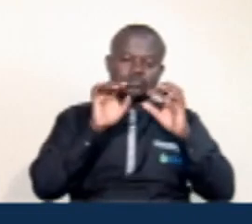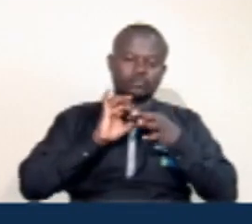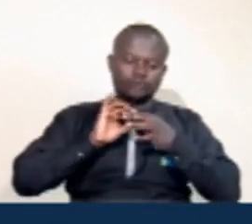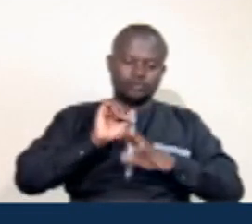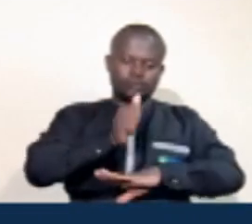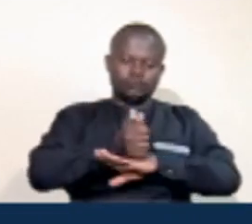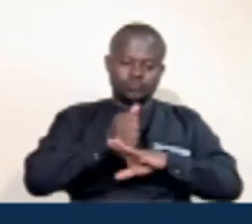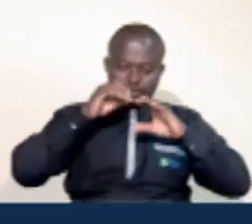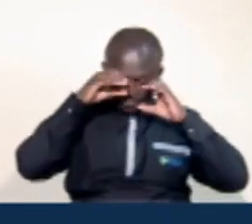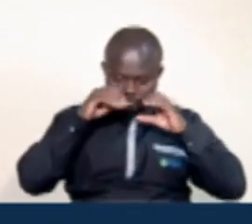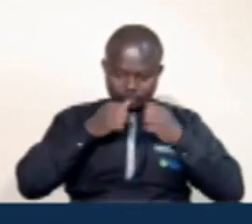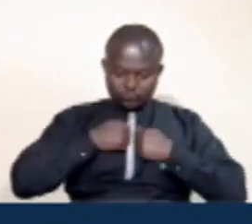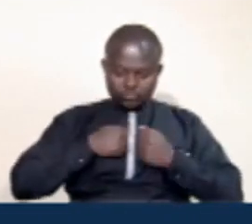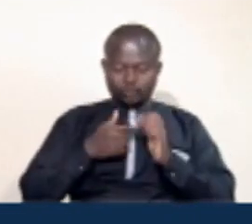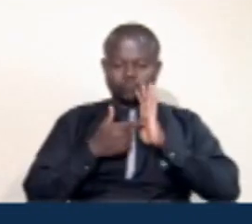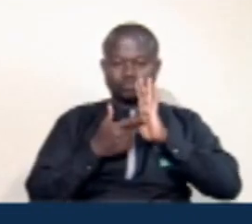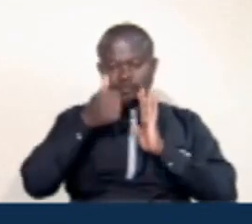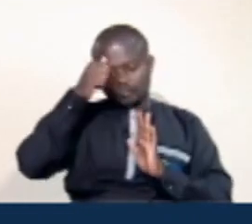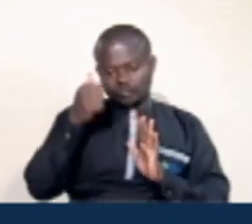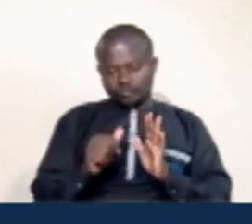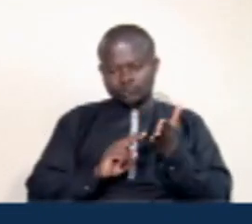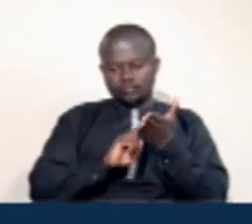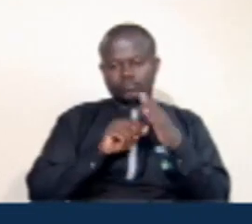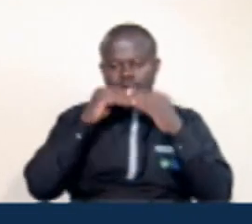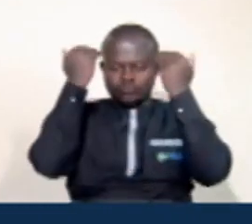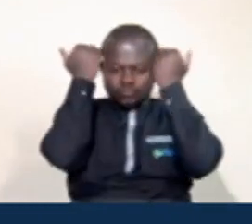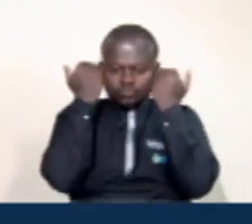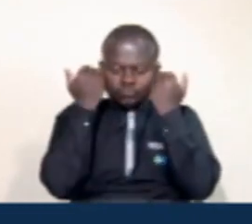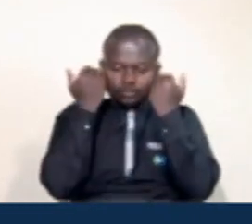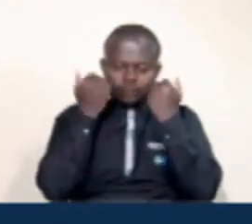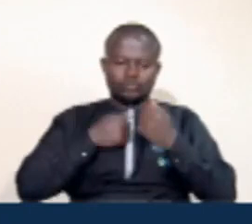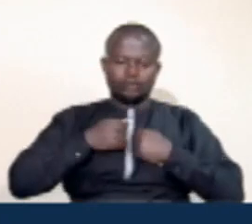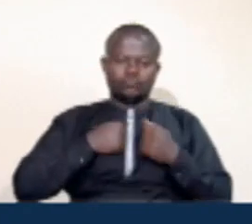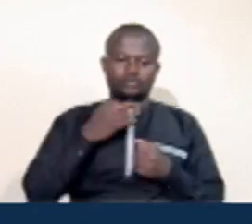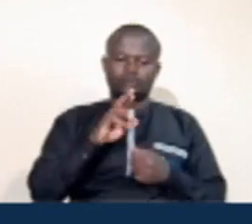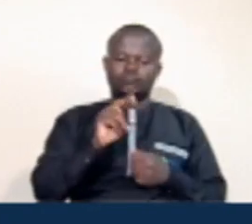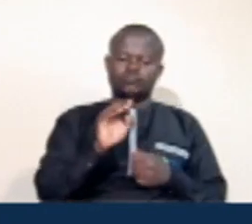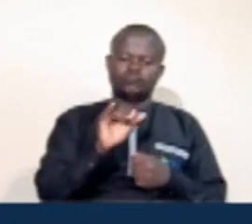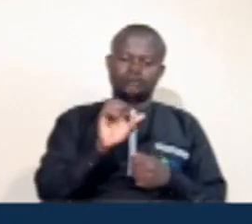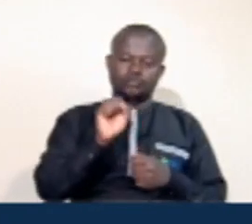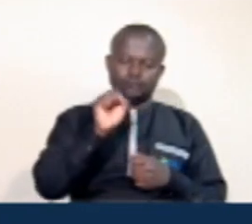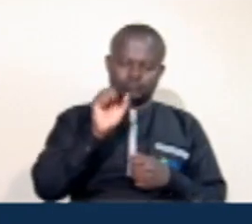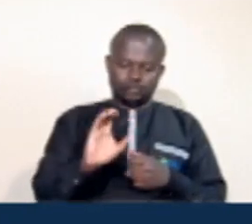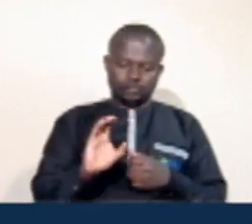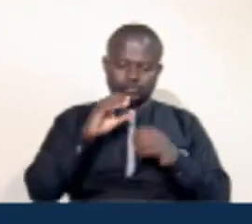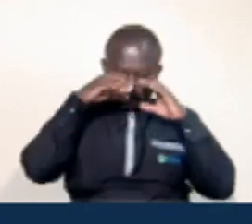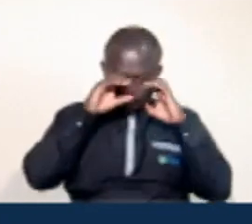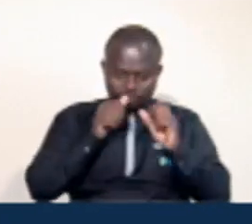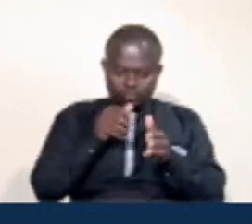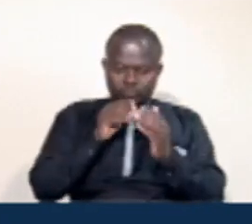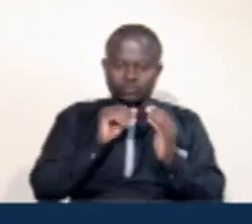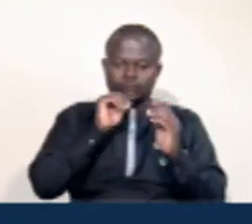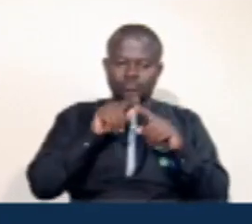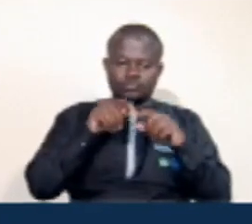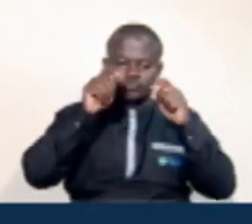bwatumye hashyirwaho laboratwari y'u Rwanda y'imenyetso bya gihanga bikoreshwa mu tabera Rwanda Forensic Laboratory, ku buryo ibyaha bikurikiranwa hadashingiwe ku buhamya